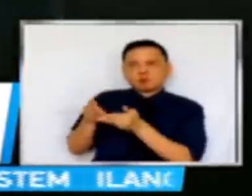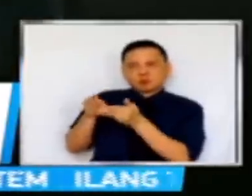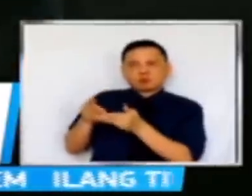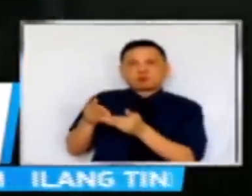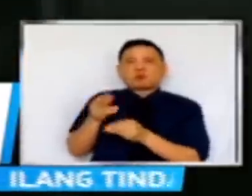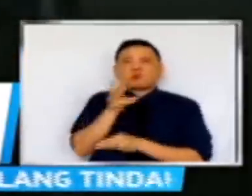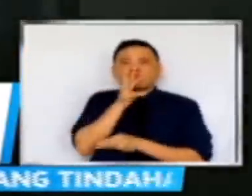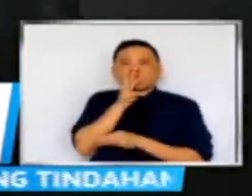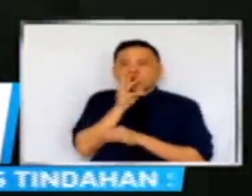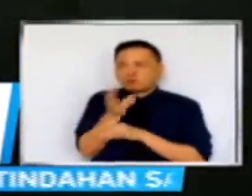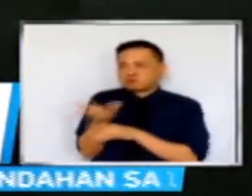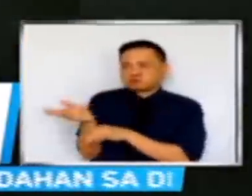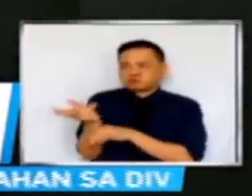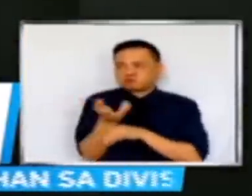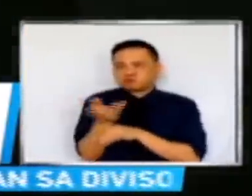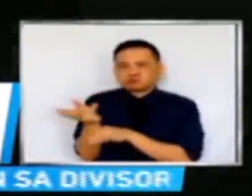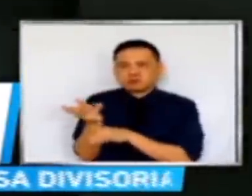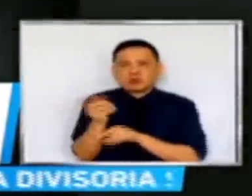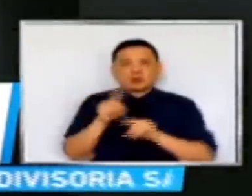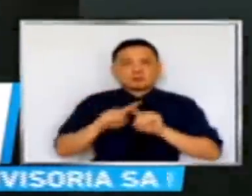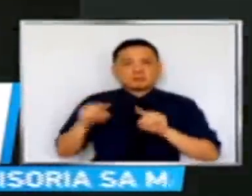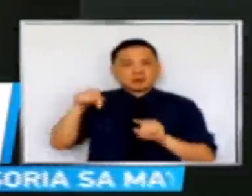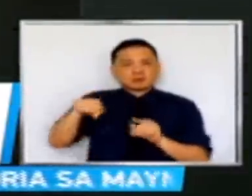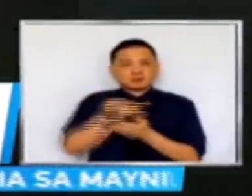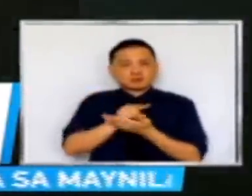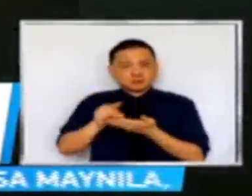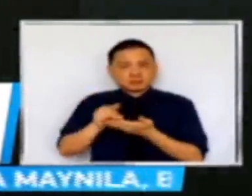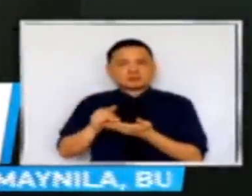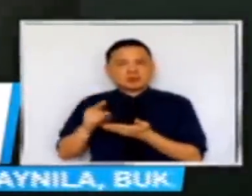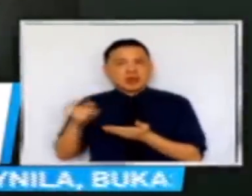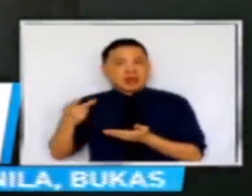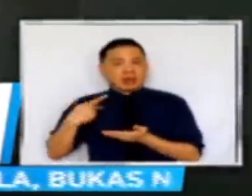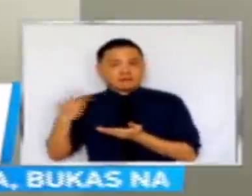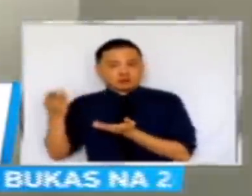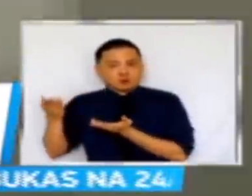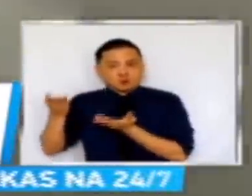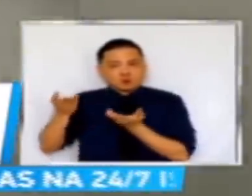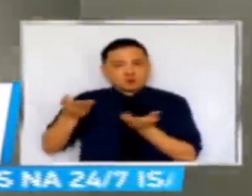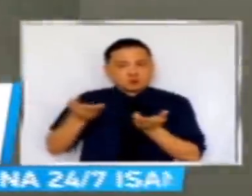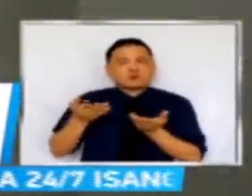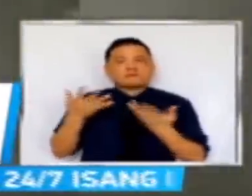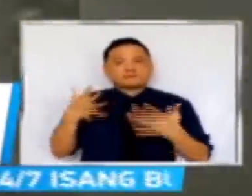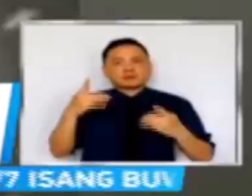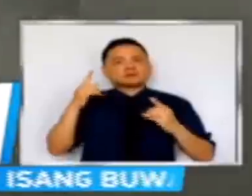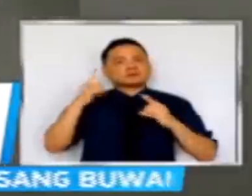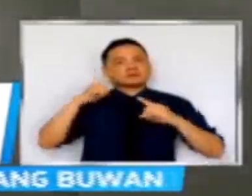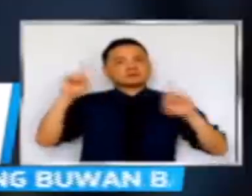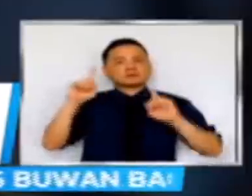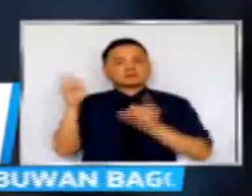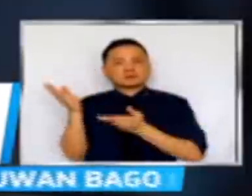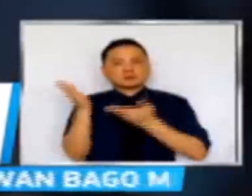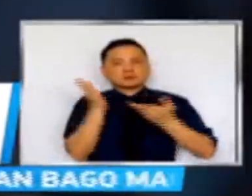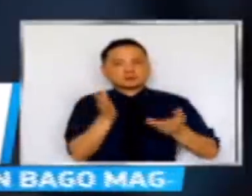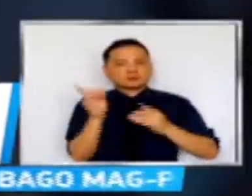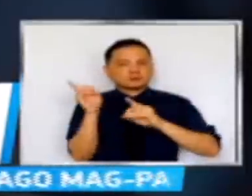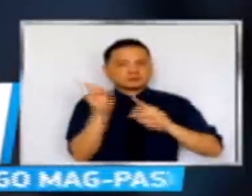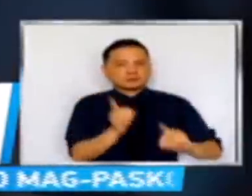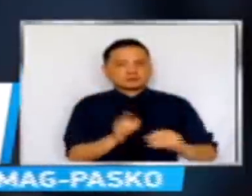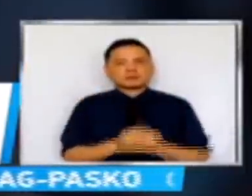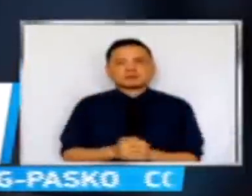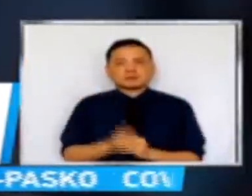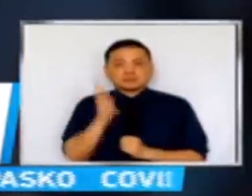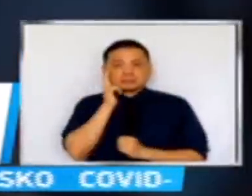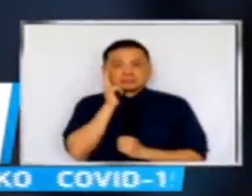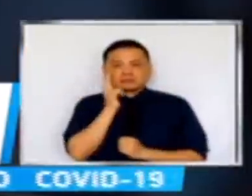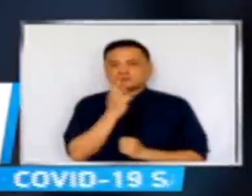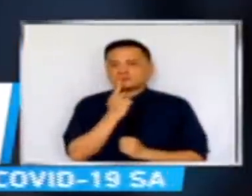Pero nitong linggo, natuloy ang ating mga sasakyang pandagat sa BRP Sierra Madre. Kinundenan ni Pangulong Duterte ang insidente nang